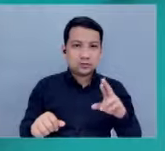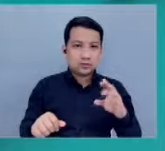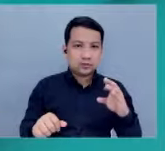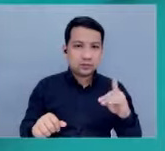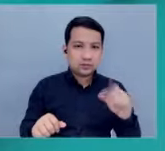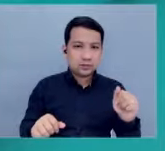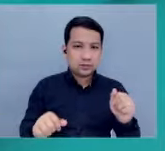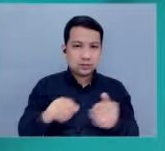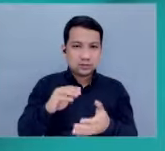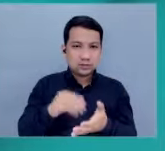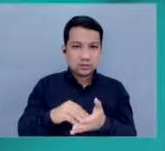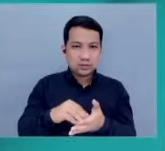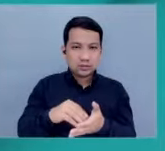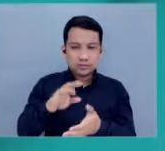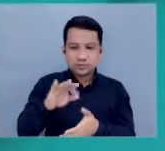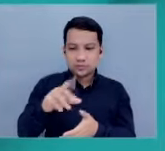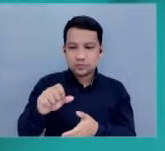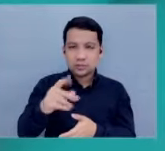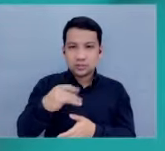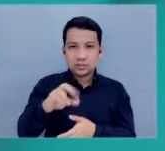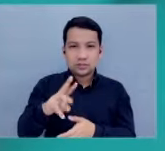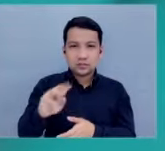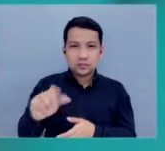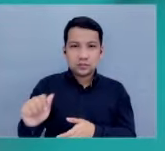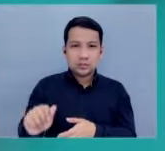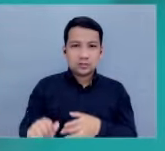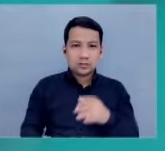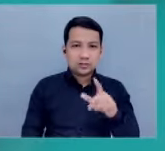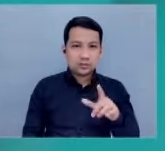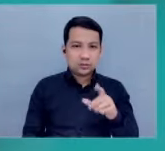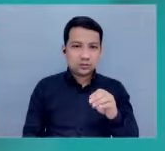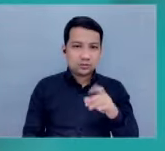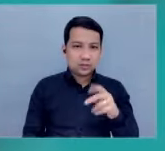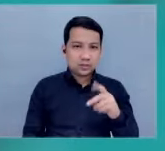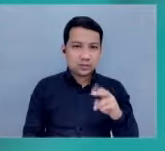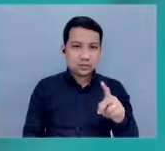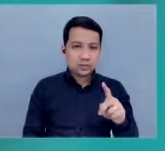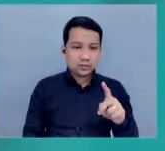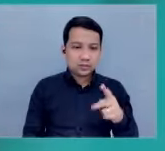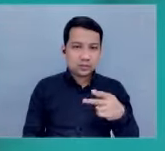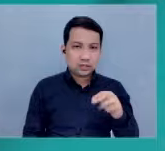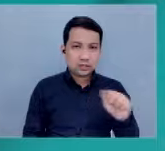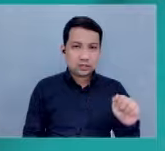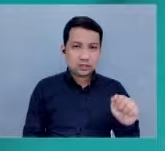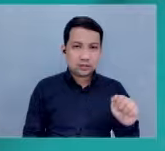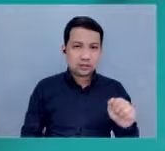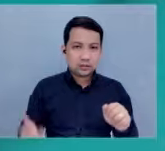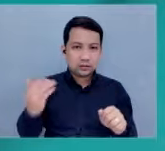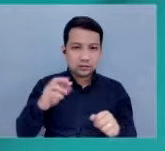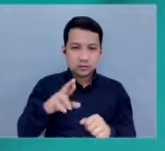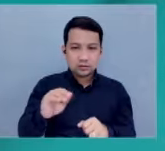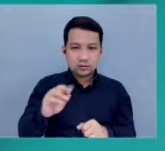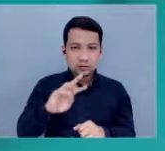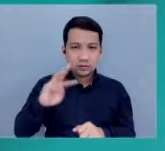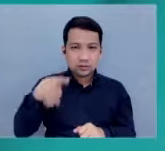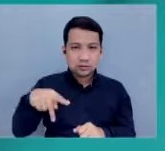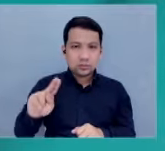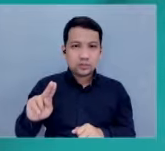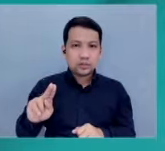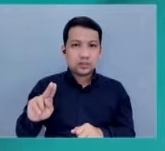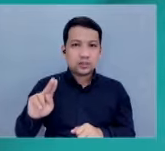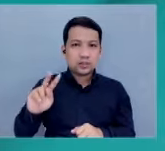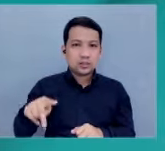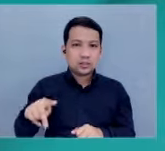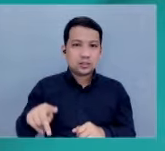blocker na si Fifi Sharma, liberong si Don Makandili Katindig, dating rookie MVP ng UAAP na